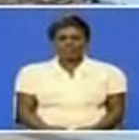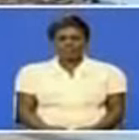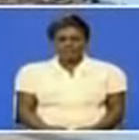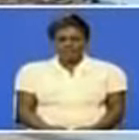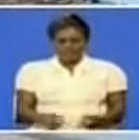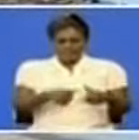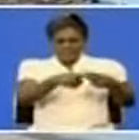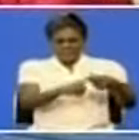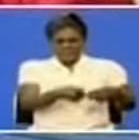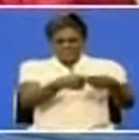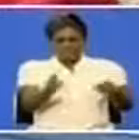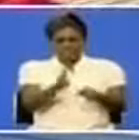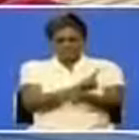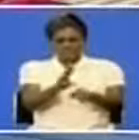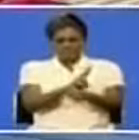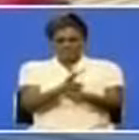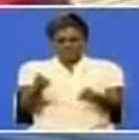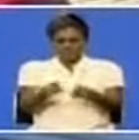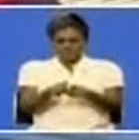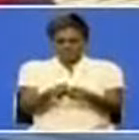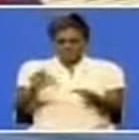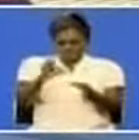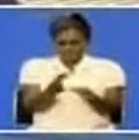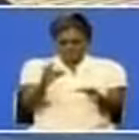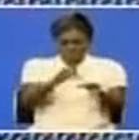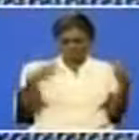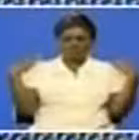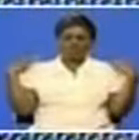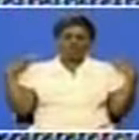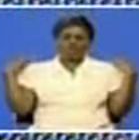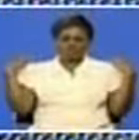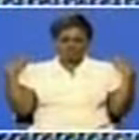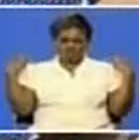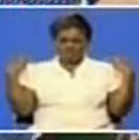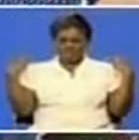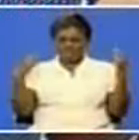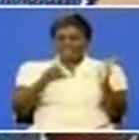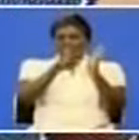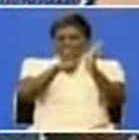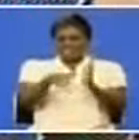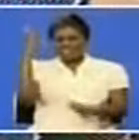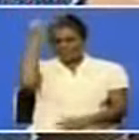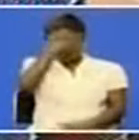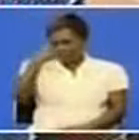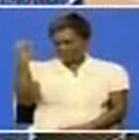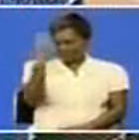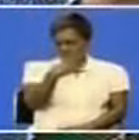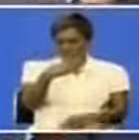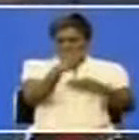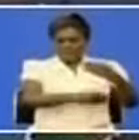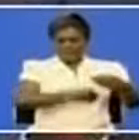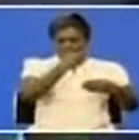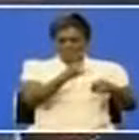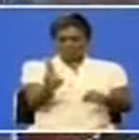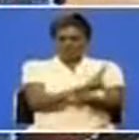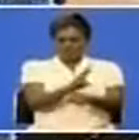Mashine hii hutumiwa na wanawake kama Roslyn kuunganisha matambara haya ambayo matukio yake ni haya. Materials zenye tunatumia